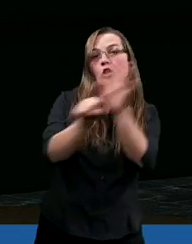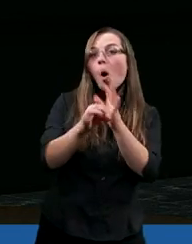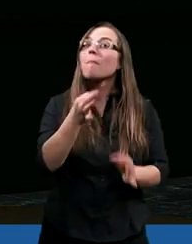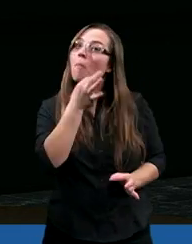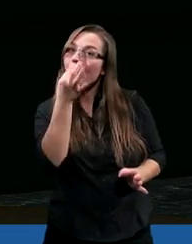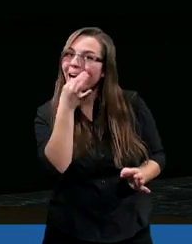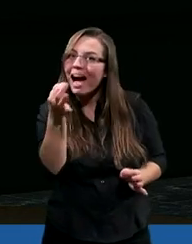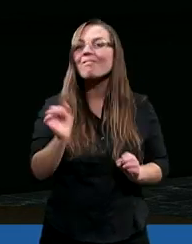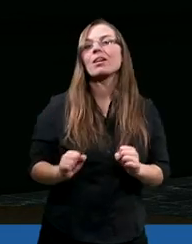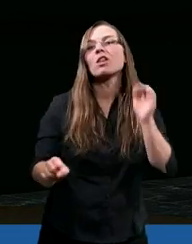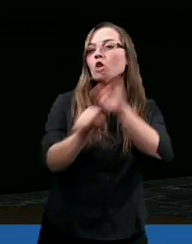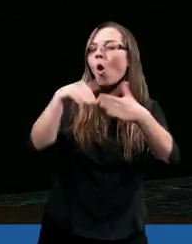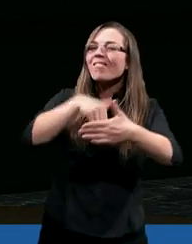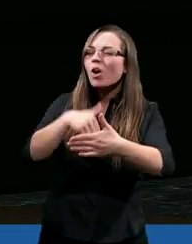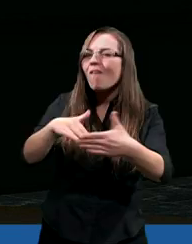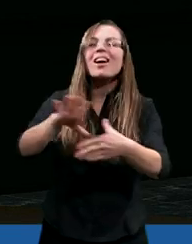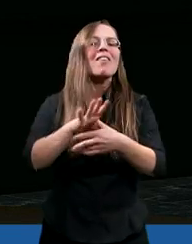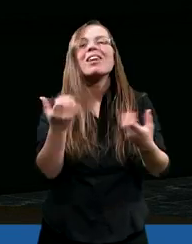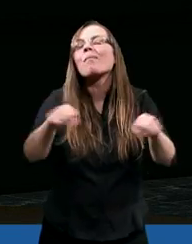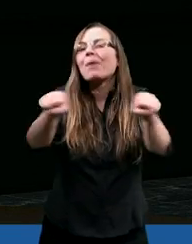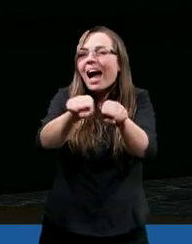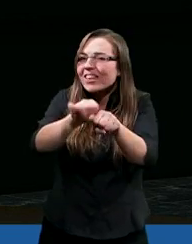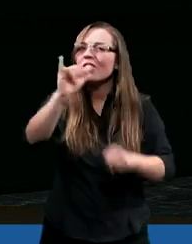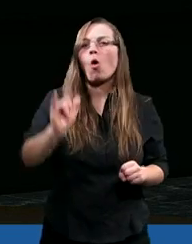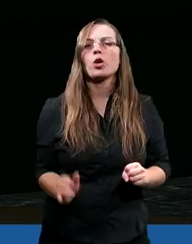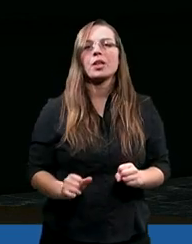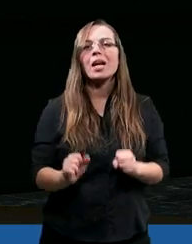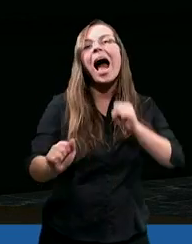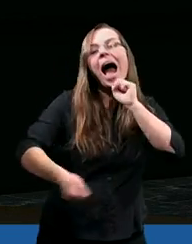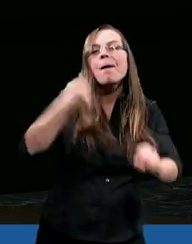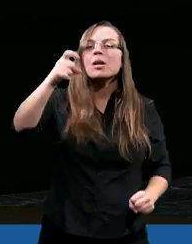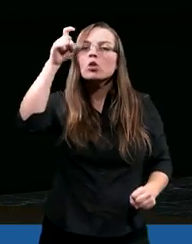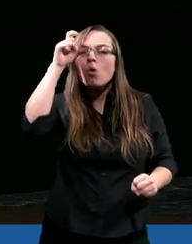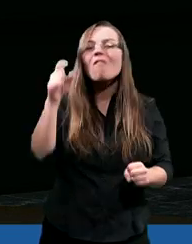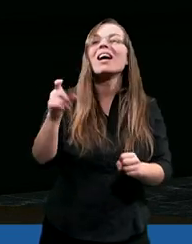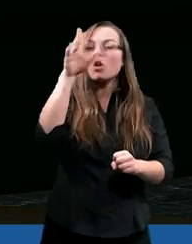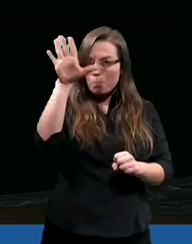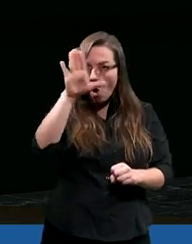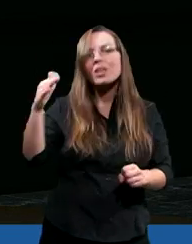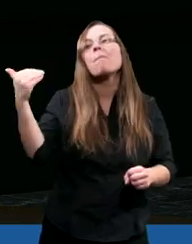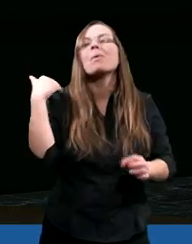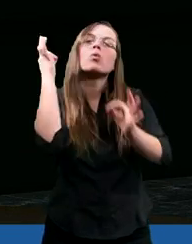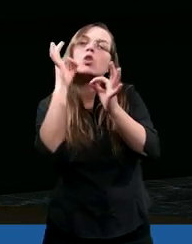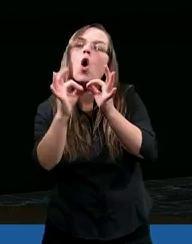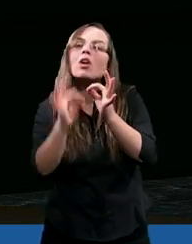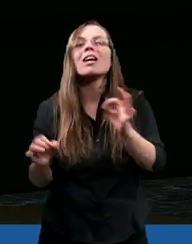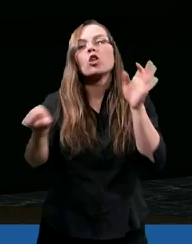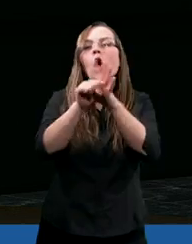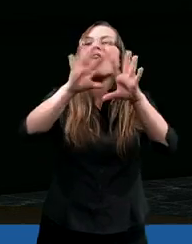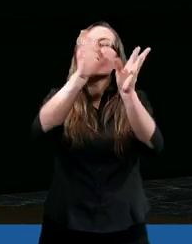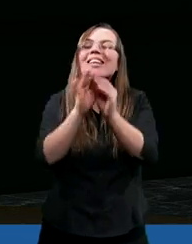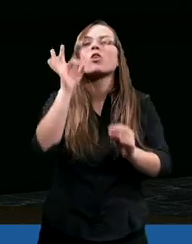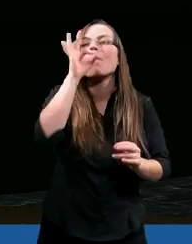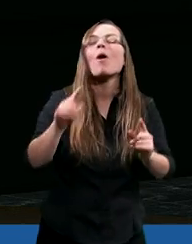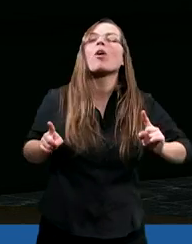poprawy, do wychowywania w sprawiedliwości, aby człowiek Boży był doskonały do wszelkiego dobrego